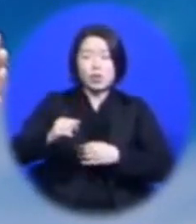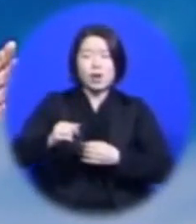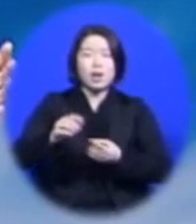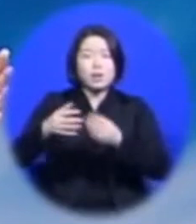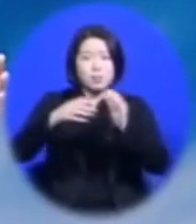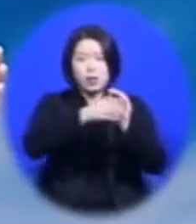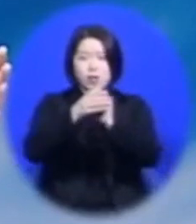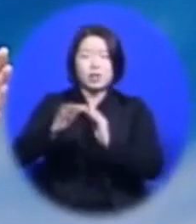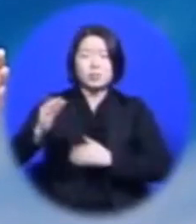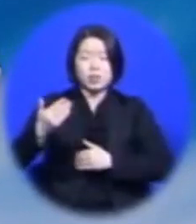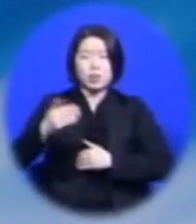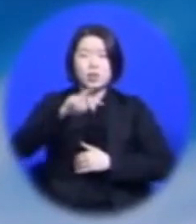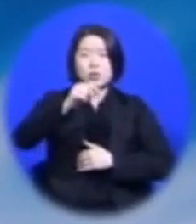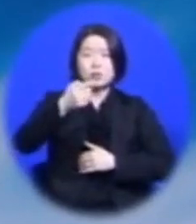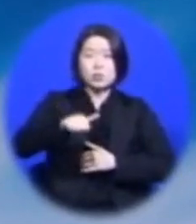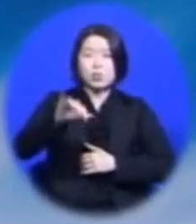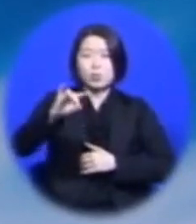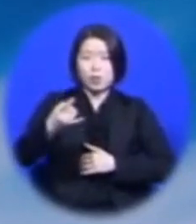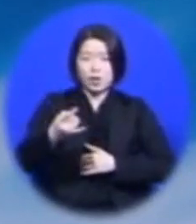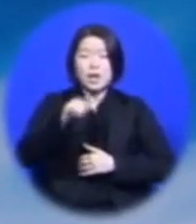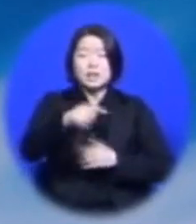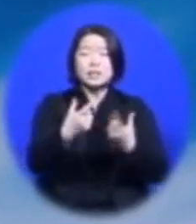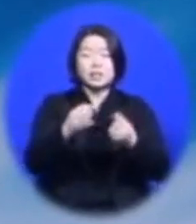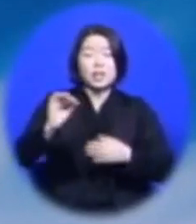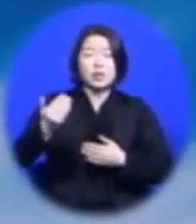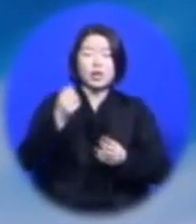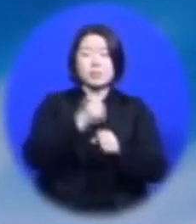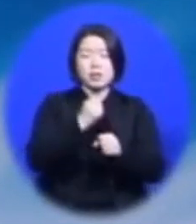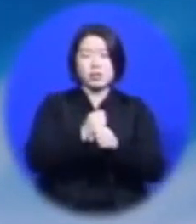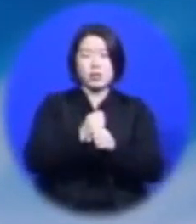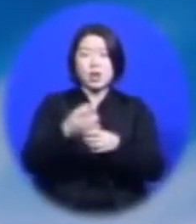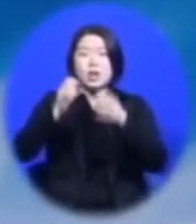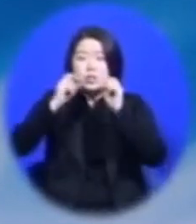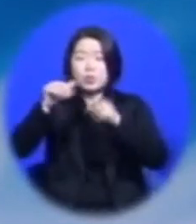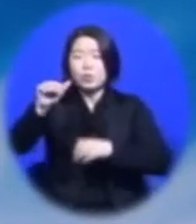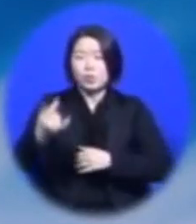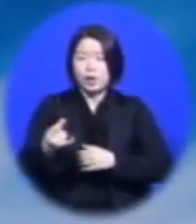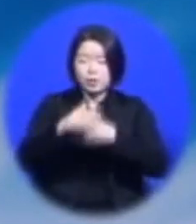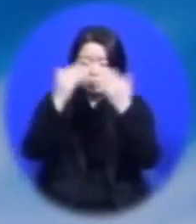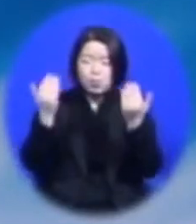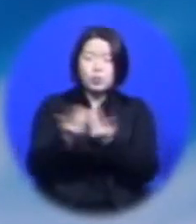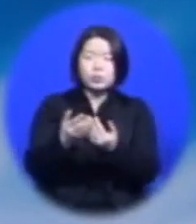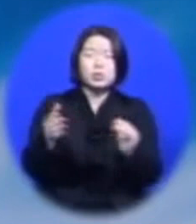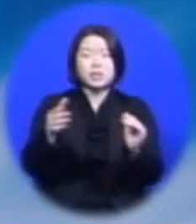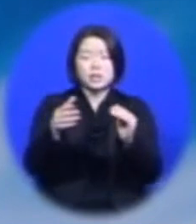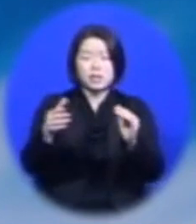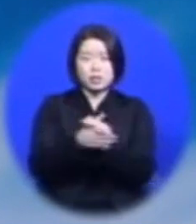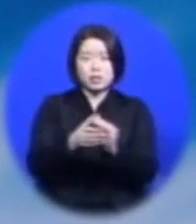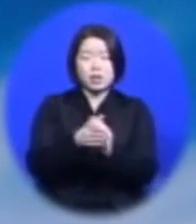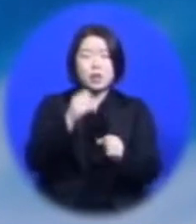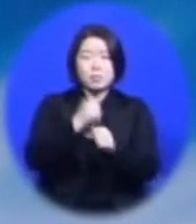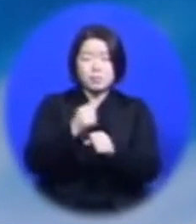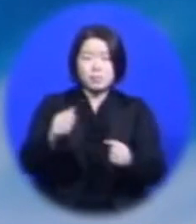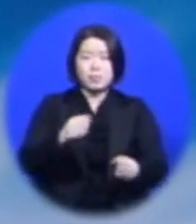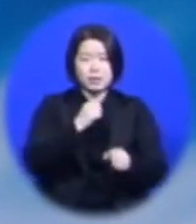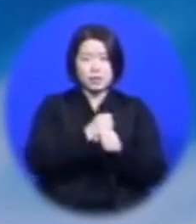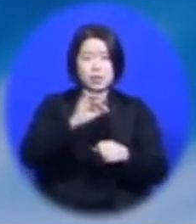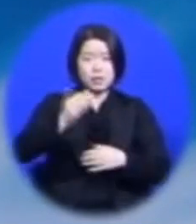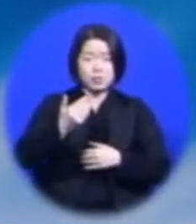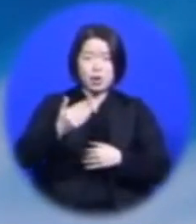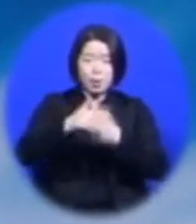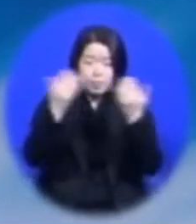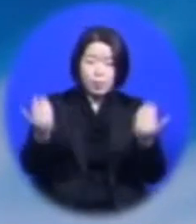그렇게 되도록 만드셔야 돼요. 선교회가 그렇게 되도록 교회 모든 봉사 모임이 다